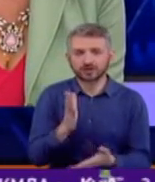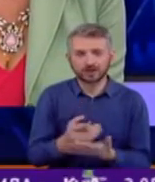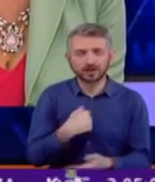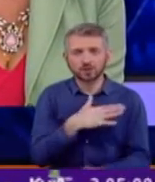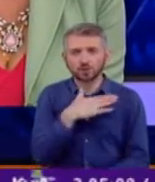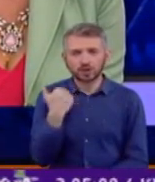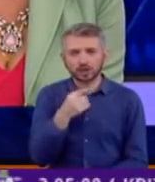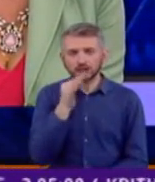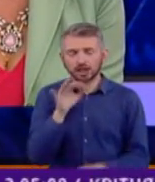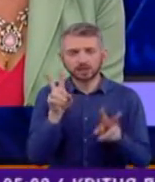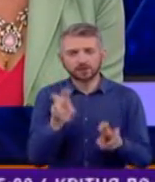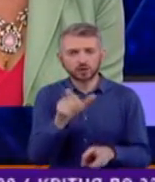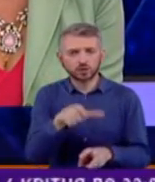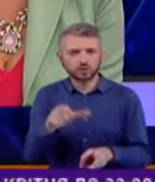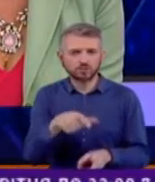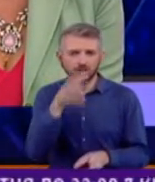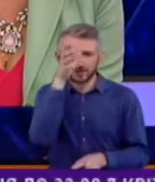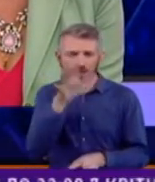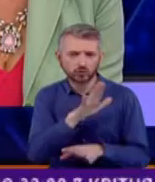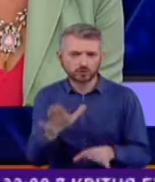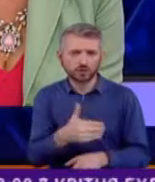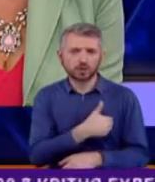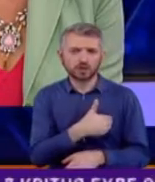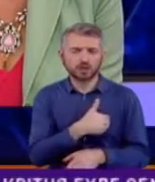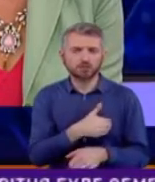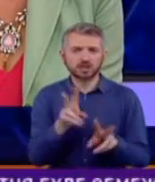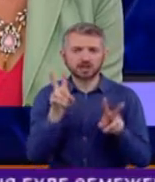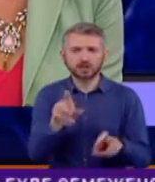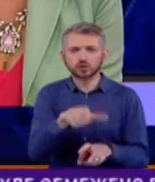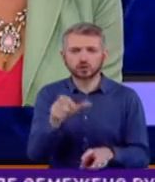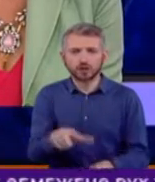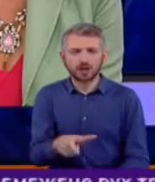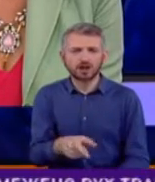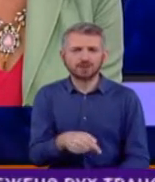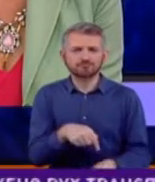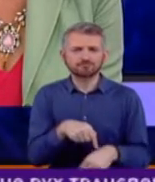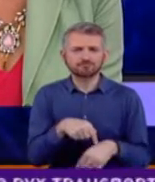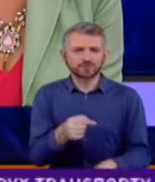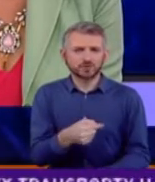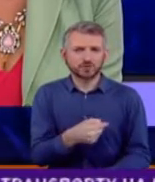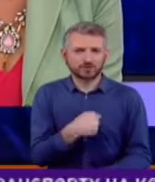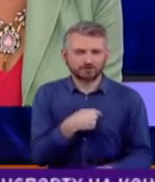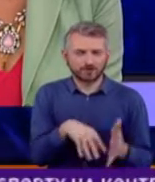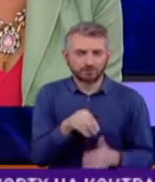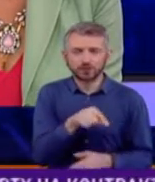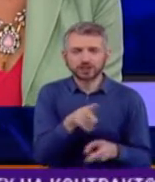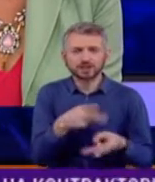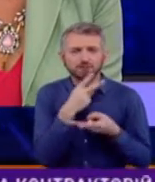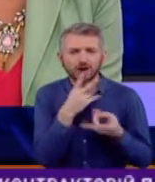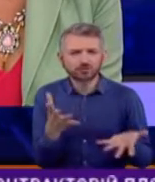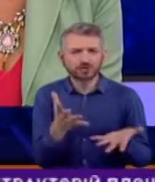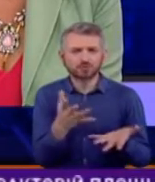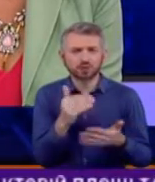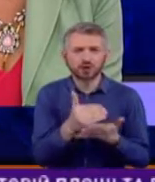хотіла називати їх людьми нерозумними, я б хотіла сказати, називати їх людьми ірраціональними. Вони не бачили програми, вони не розуміють ні зовнішньої, ніякої